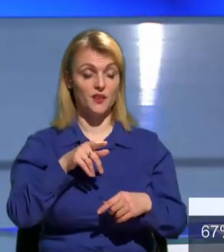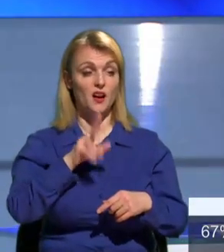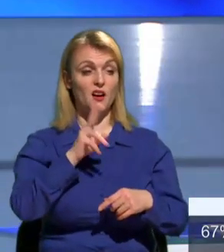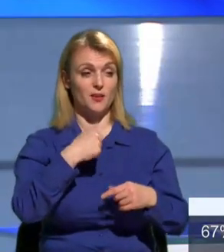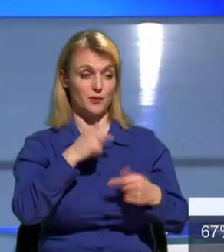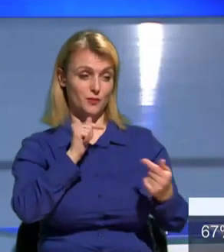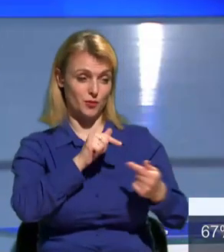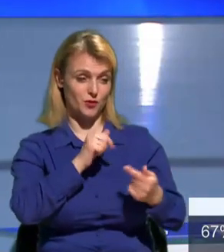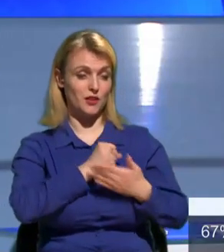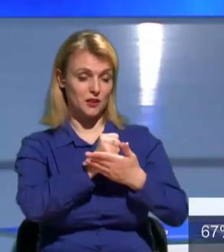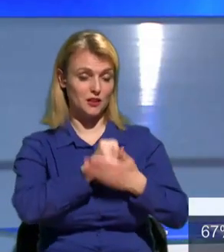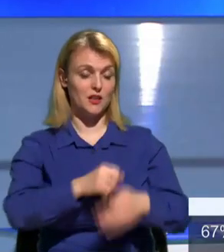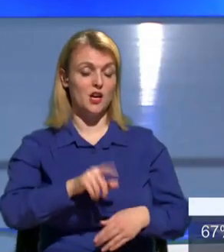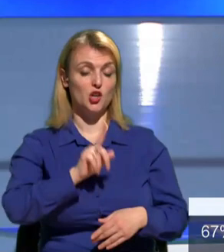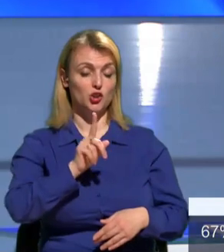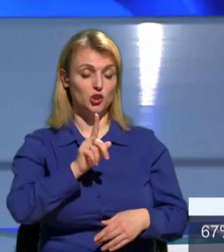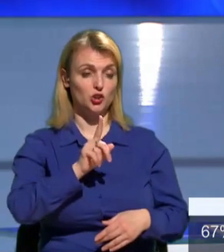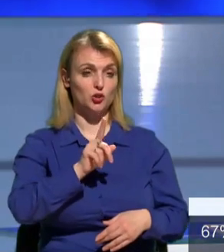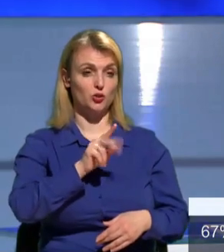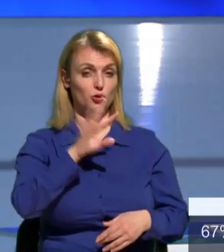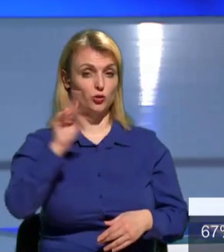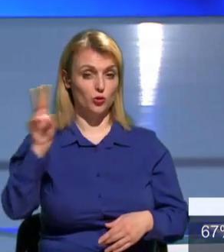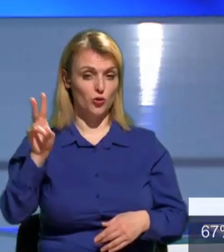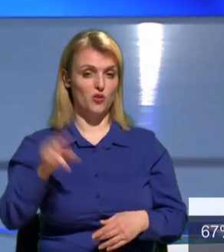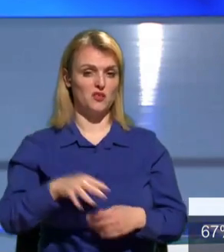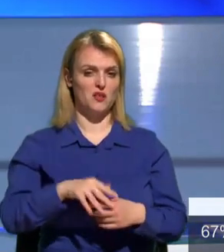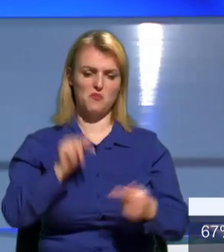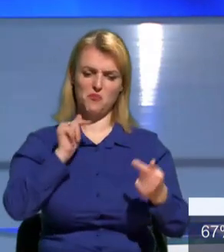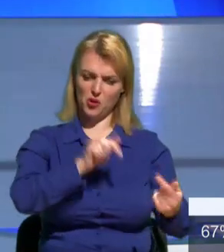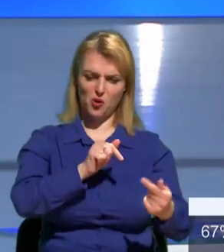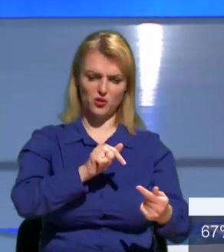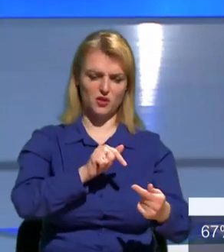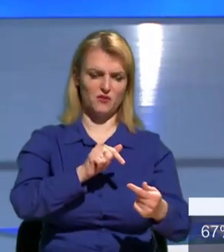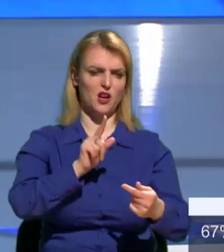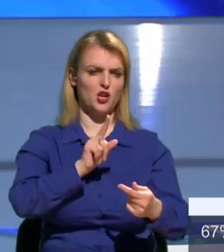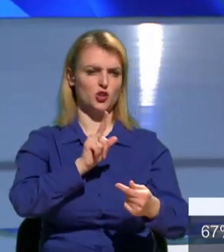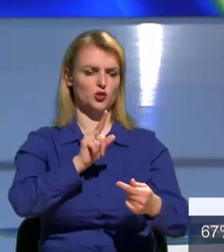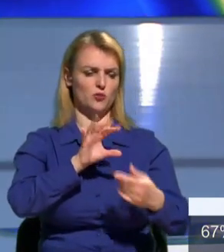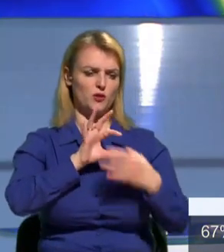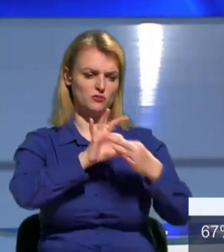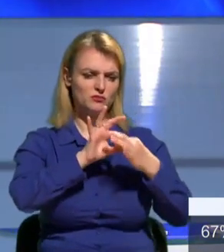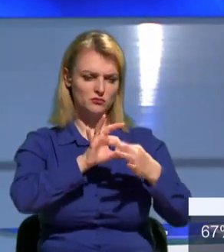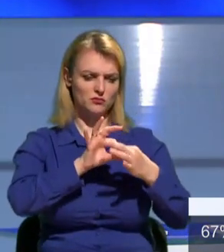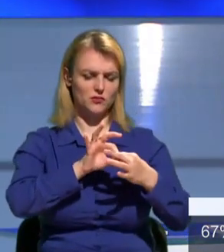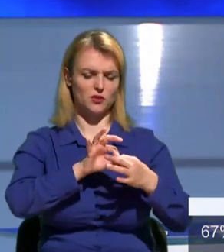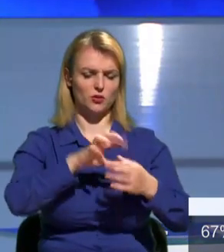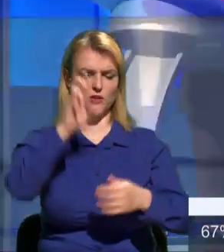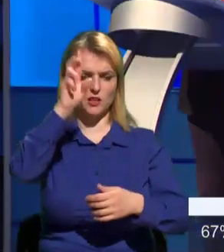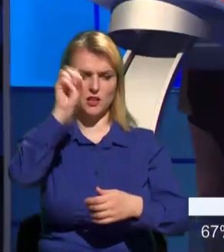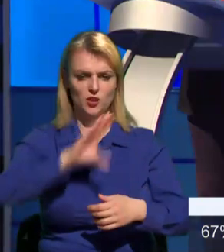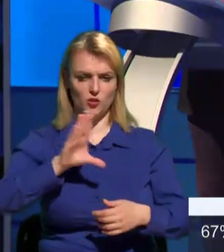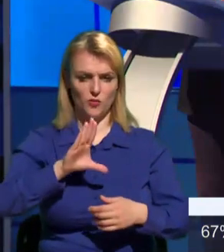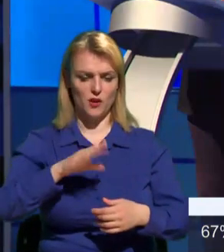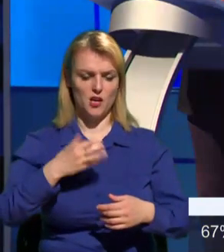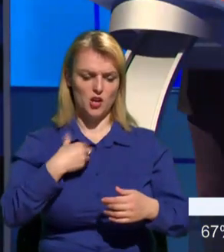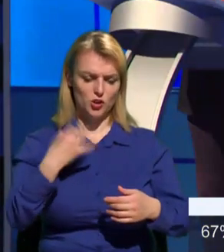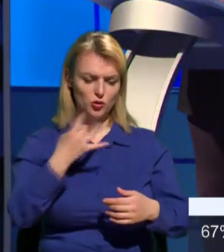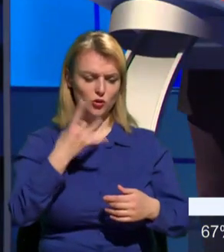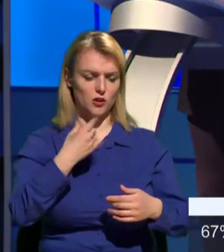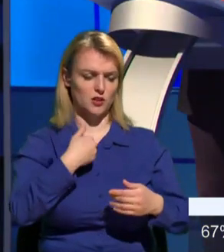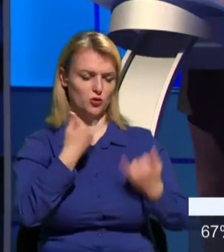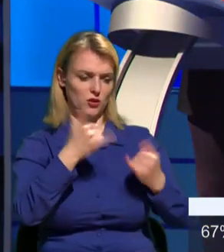Dodon este împotriva sau pentru anumiți parteneri externi. Eu vreau să explic încă o dată și să profit de această întrebare pentru a